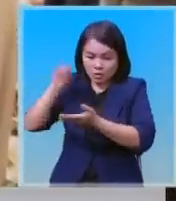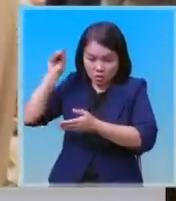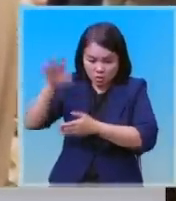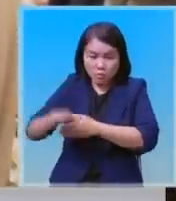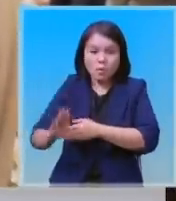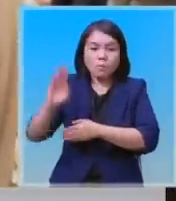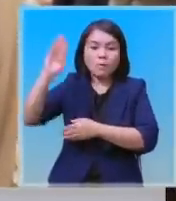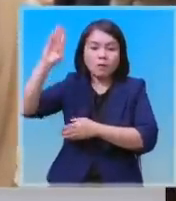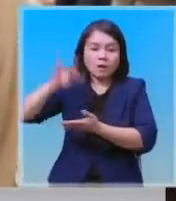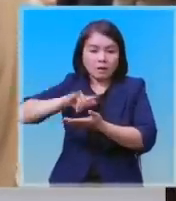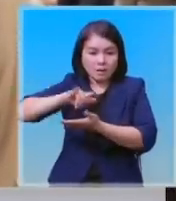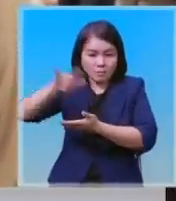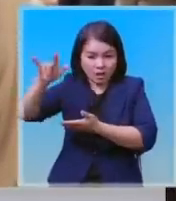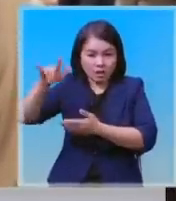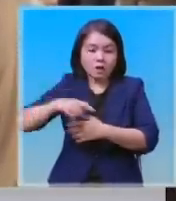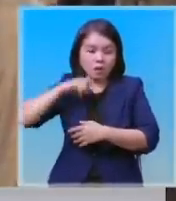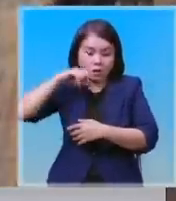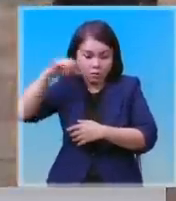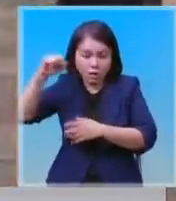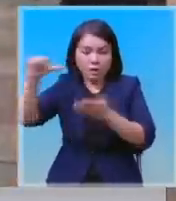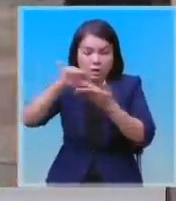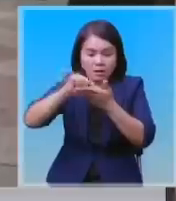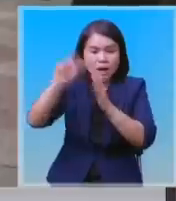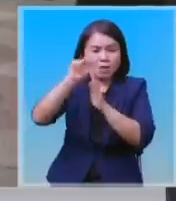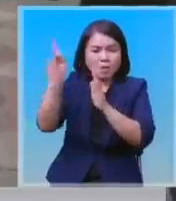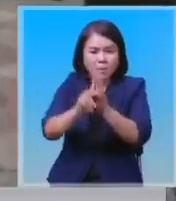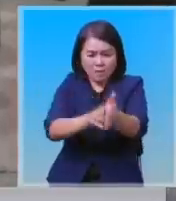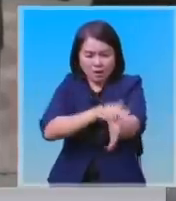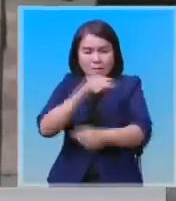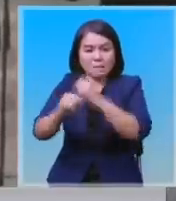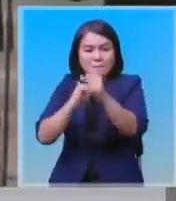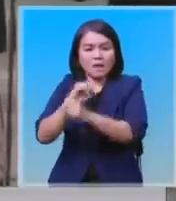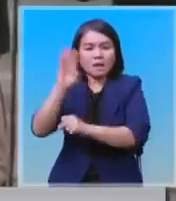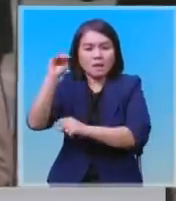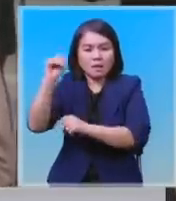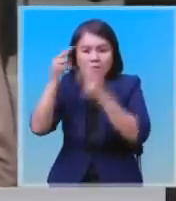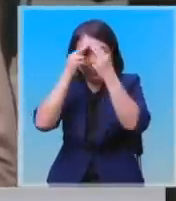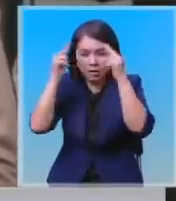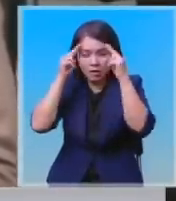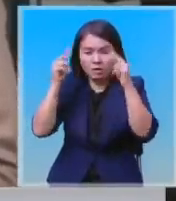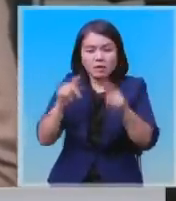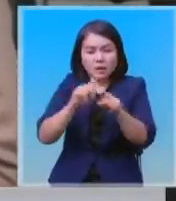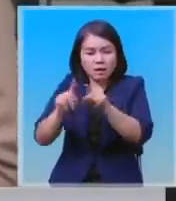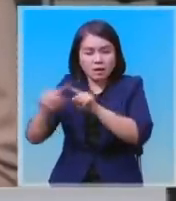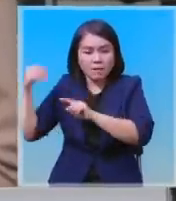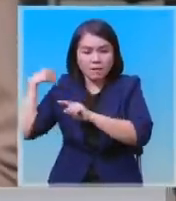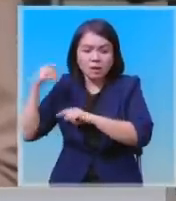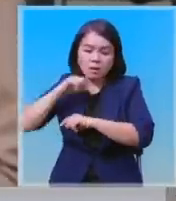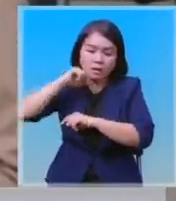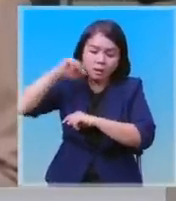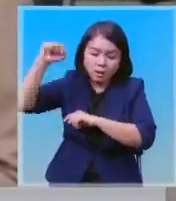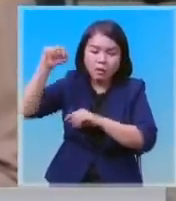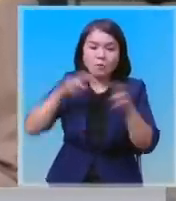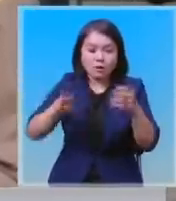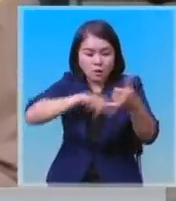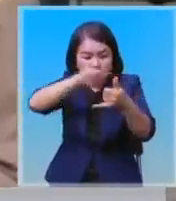จารณาปรับปรุงกฎหมายตรวจคนเข้าเมืองที่ใช้มานานกว่า40ปีโดยจะเพิ่มบทลงโทษสายการบินกรณีที่ไม่มีการตรวจสอบเอ